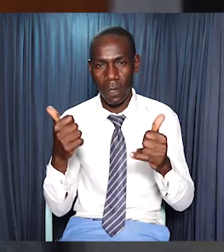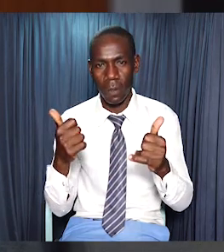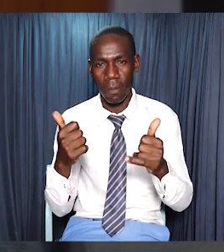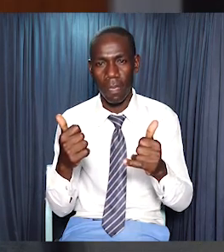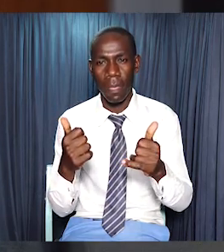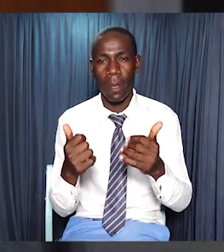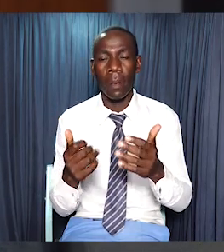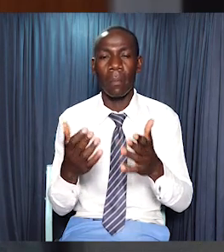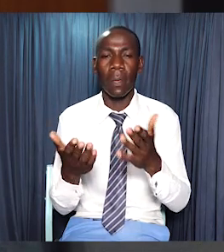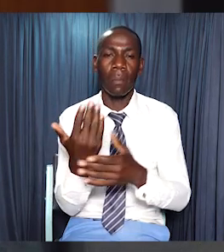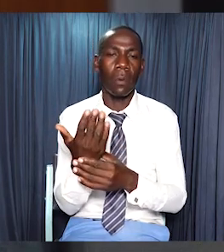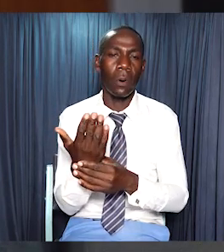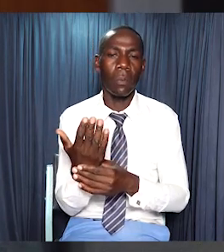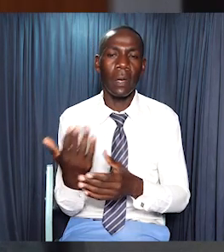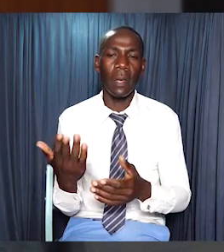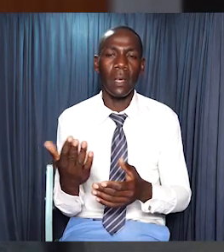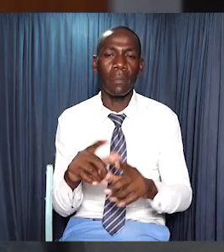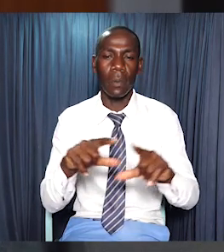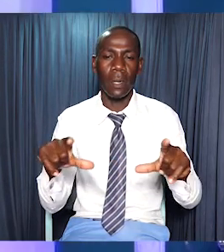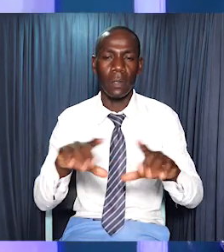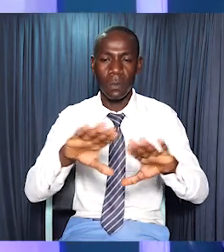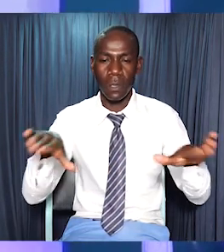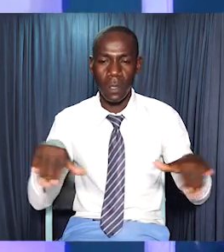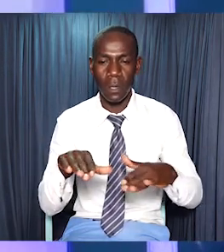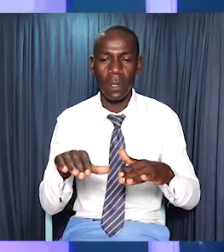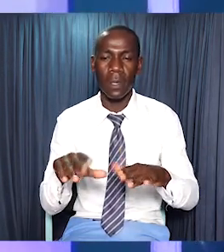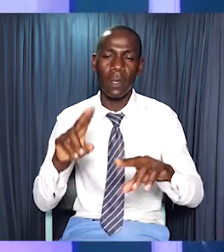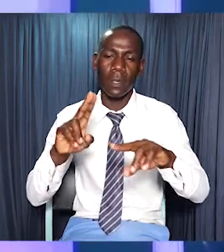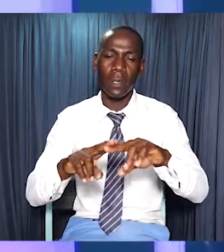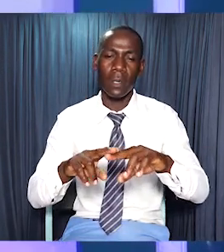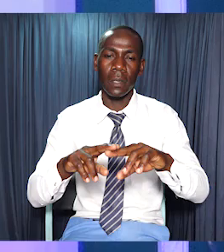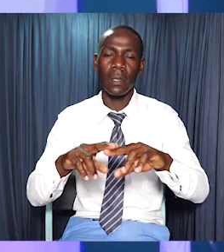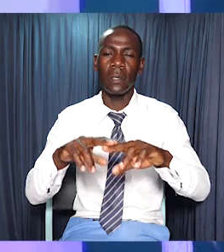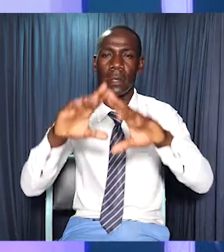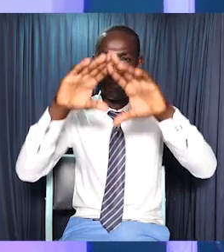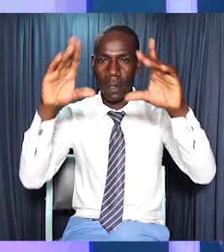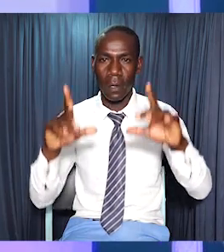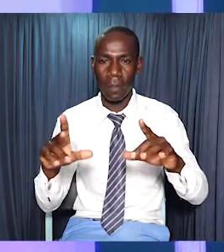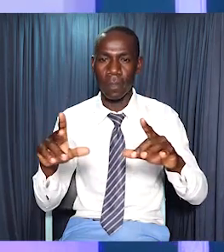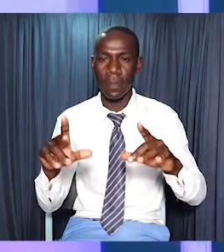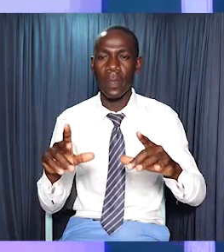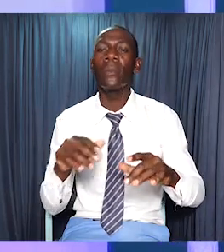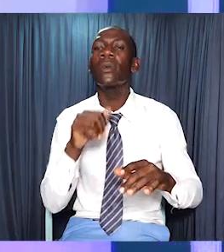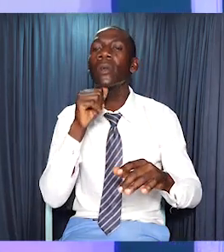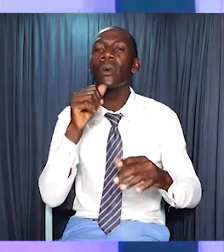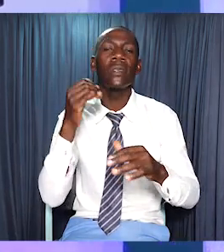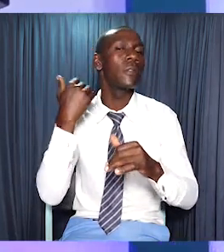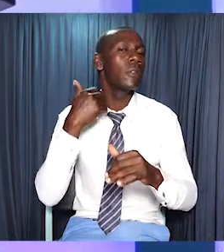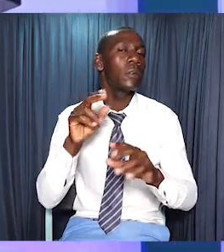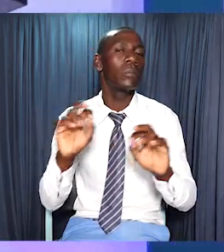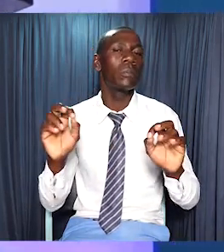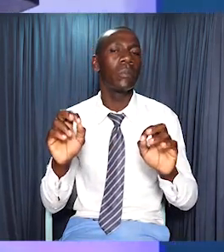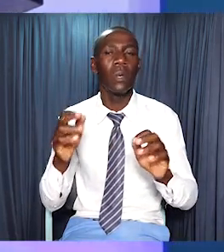Sijui aliazimwa makao. I don't know whether he begged for a place to stay. Haya amekaa kwa hema. Na he abode in a tabernacle. Lakini yeye hakuwa na tamaa. But he never